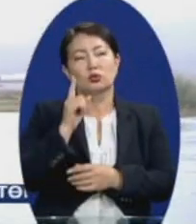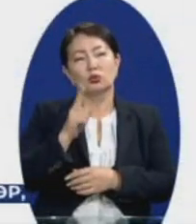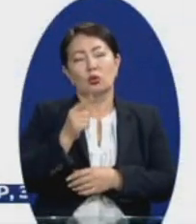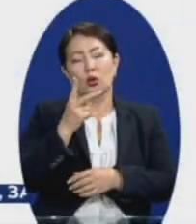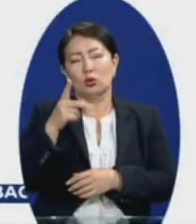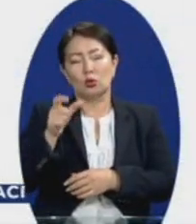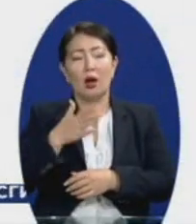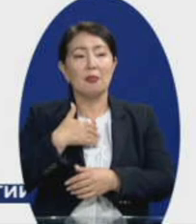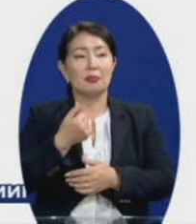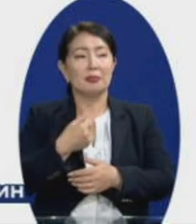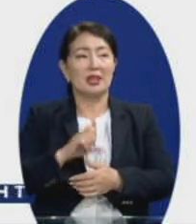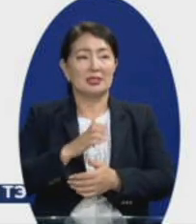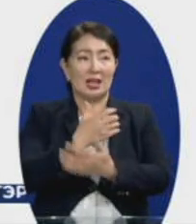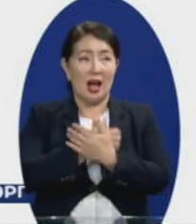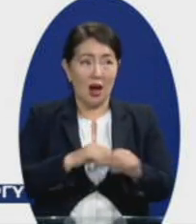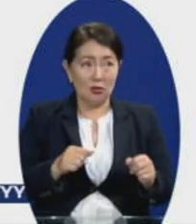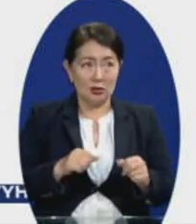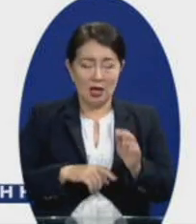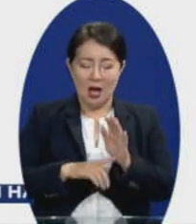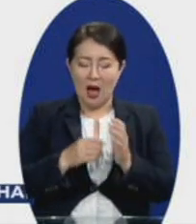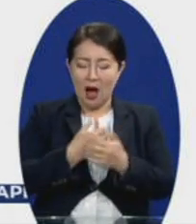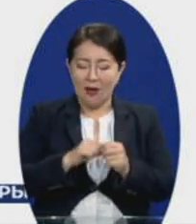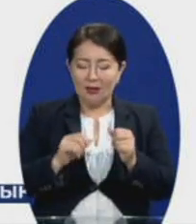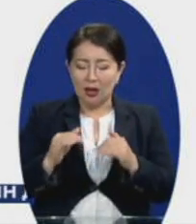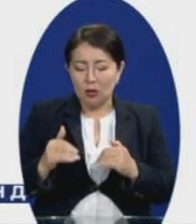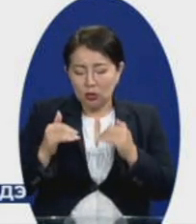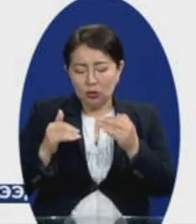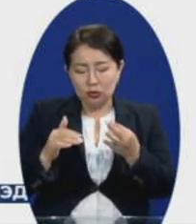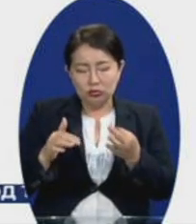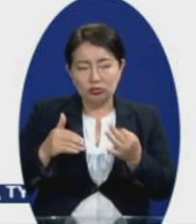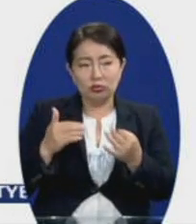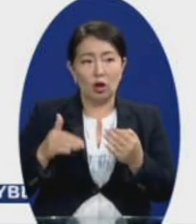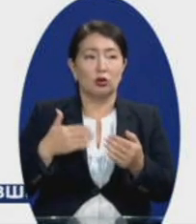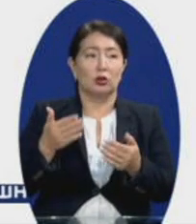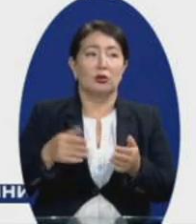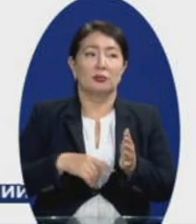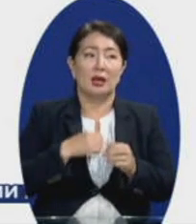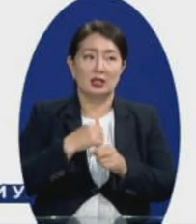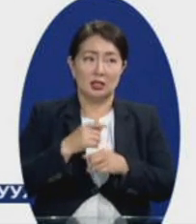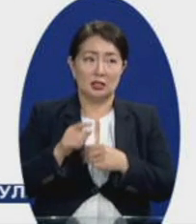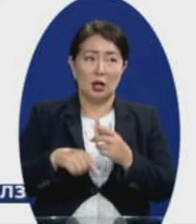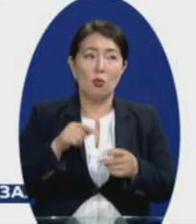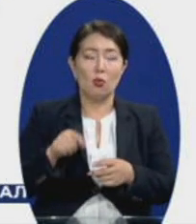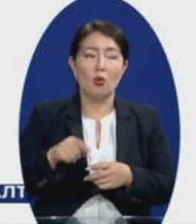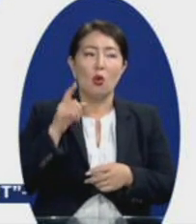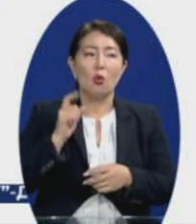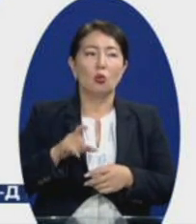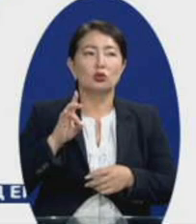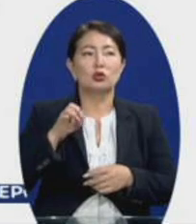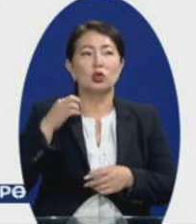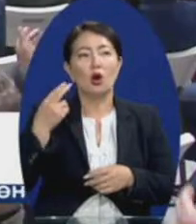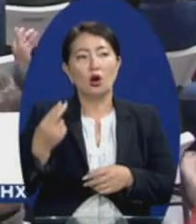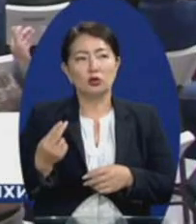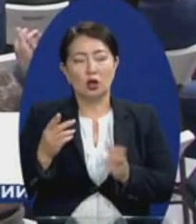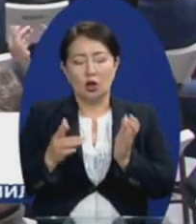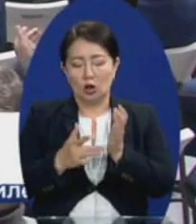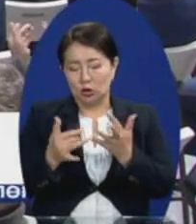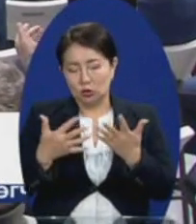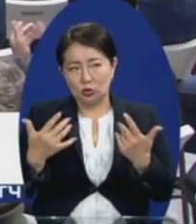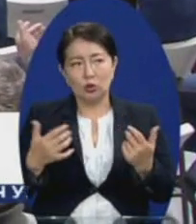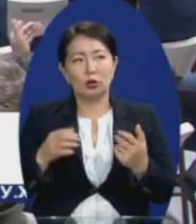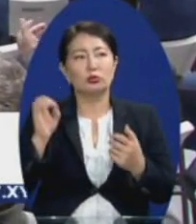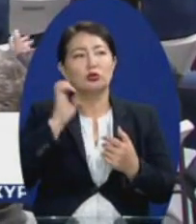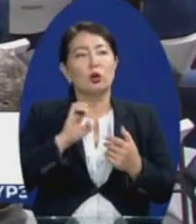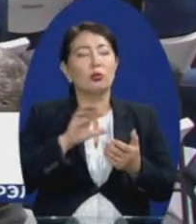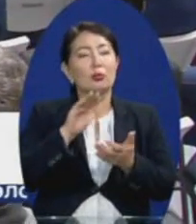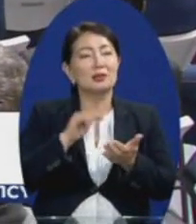аваржээ. Монгол улсад анхны аврах анги хөгжиж эхлэх шинэ хуудсыг ийхүү тавьж байгаа үйл явдал юм. Хүний нөөц тоног төхөөр хэмжээнд Европ